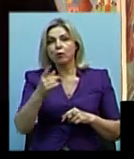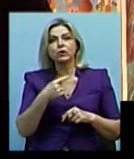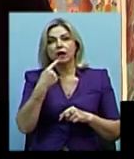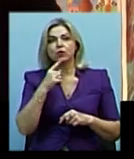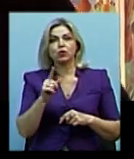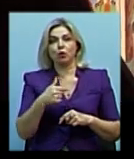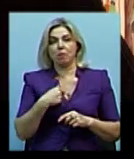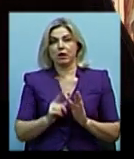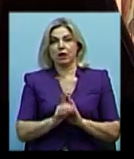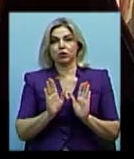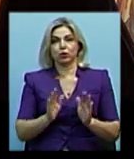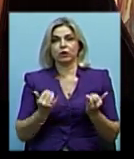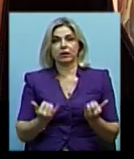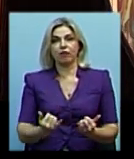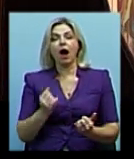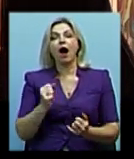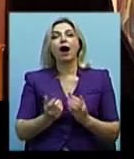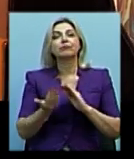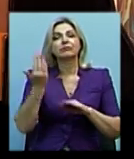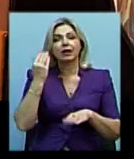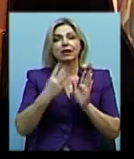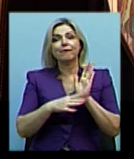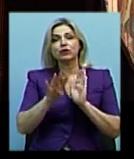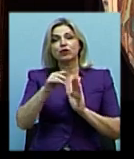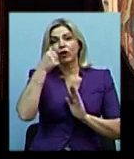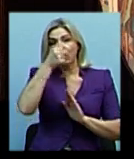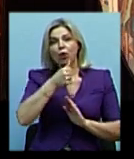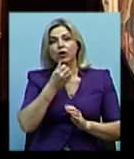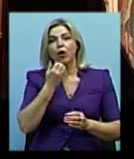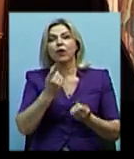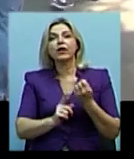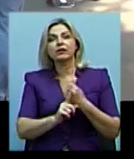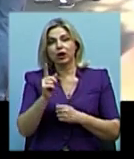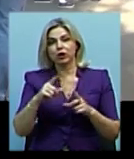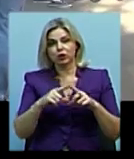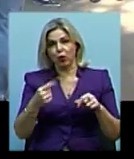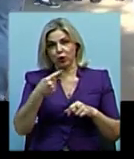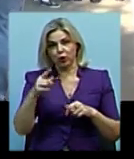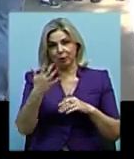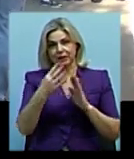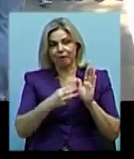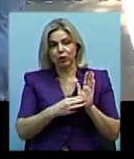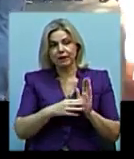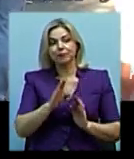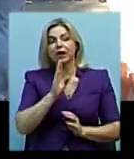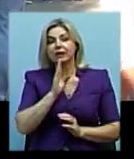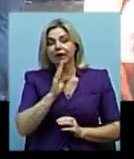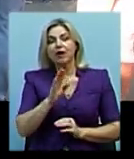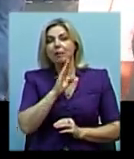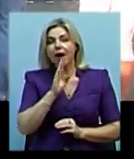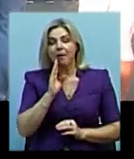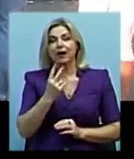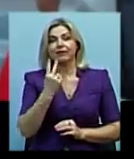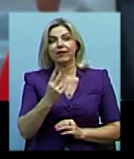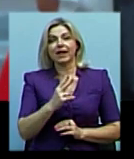Нова українська школа розпочалася в 94-му, коли народилася школа 58. Тетяна Колесниченко – мати двох дівчат. Старша